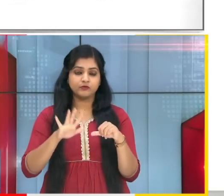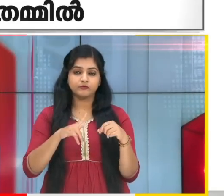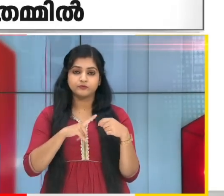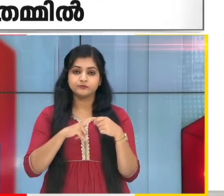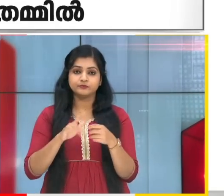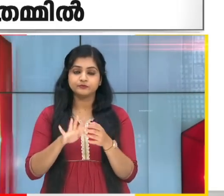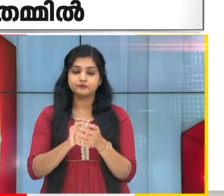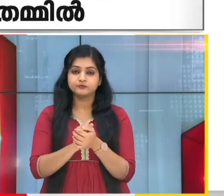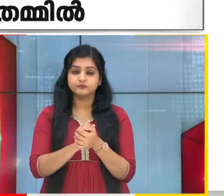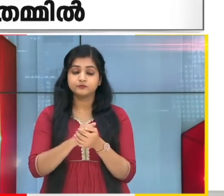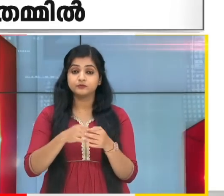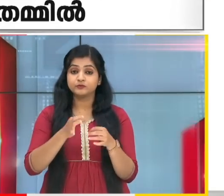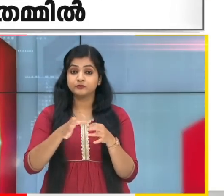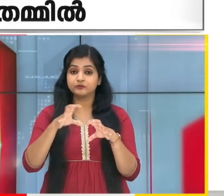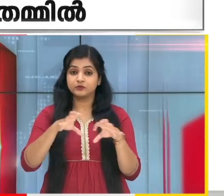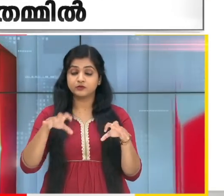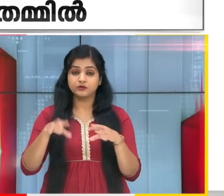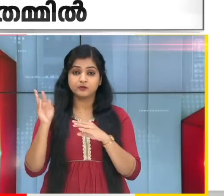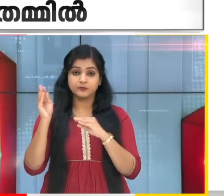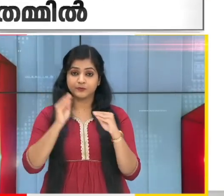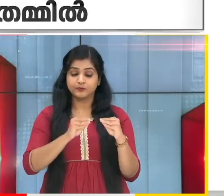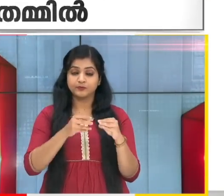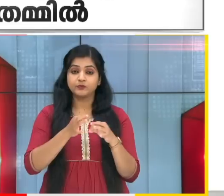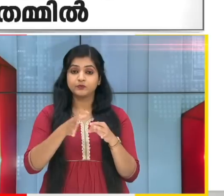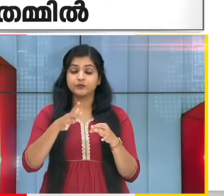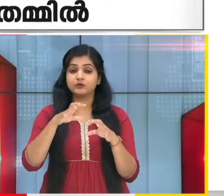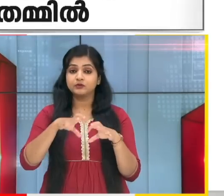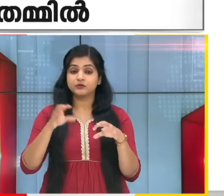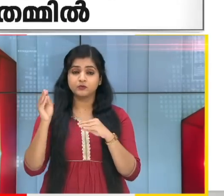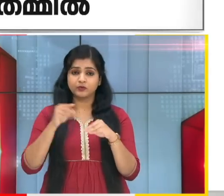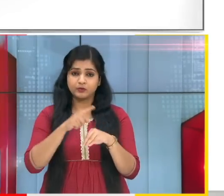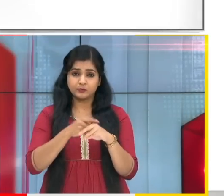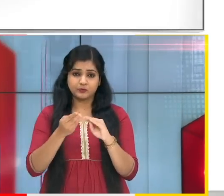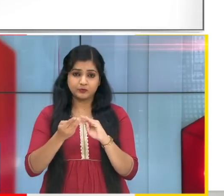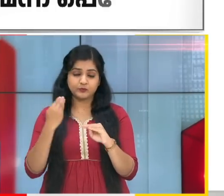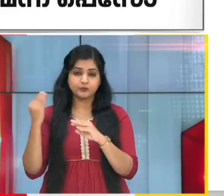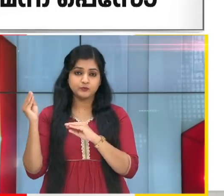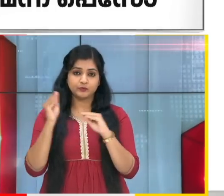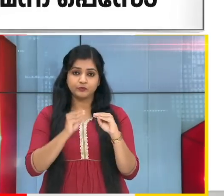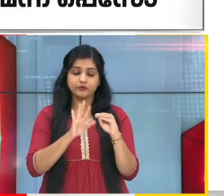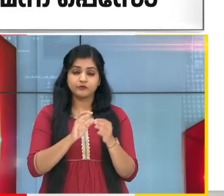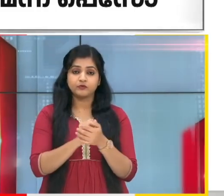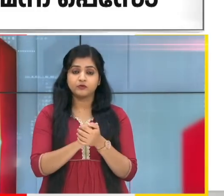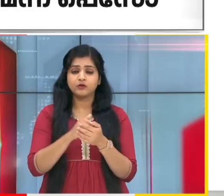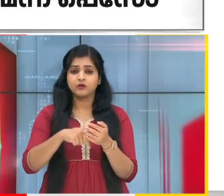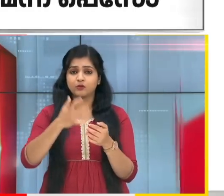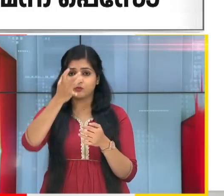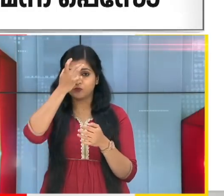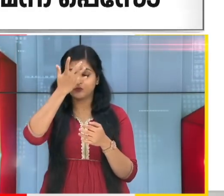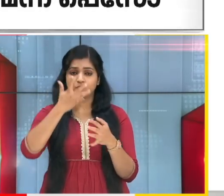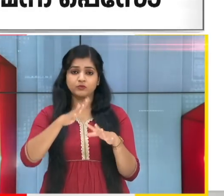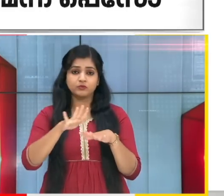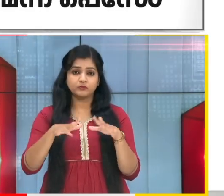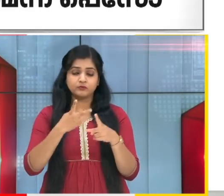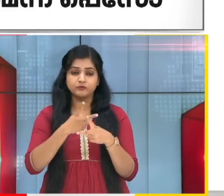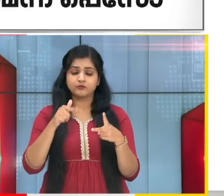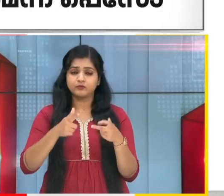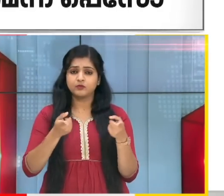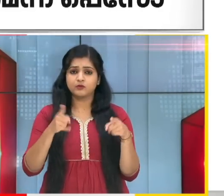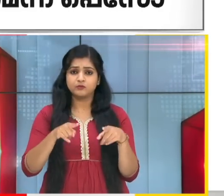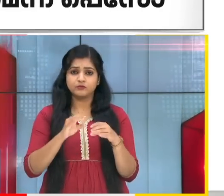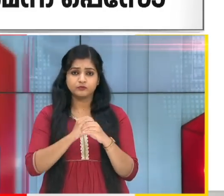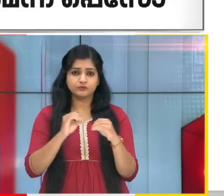ഈ വെടിക്കെട്ട് സാമഗ്രികൾ എത്തിക്കുന്നത് വെടിക്കെട്ട് നടക്കുന്നതിന് ഏതാണ്ട് മുമ്പായാണ്. അതുവരെയും യാതൊരു തരത്തിലുള്ള പ്രശ്നമോ പ്രതിസന്ധിയോ ഒന്നും തന്നെ ഇല്ലാത്തൊരു